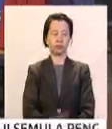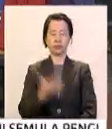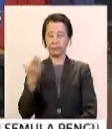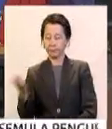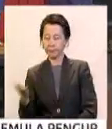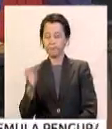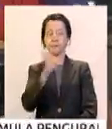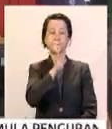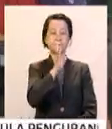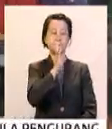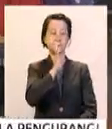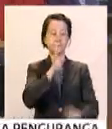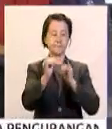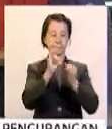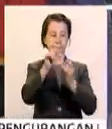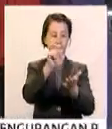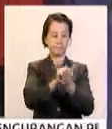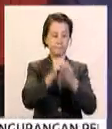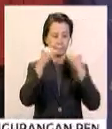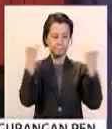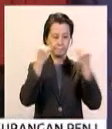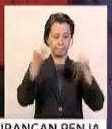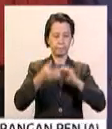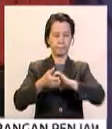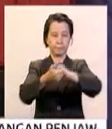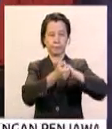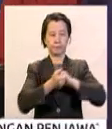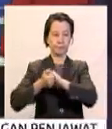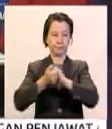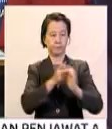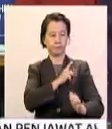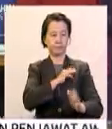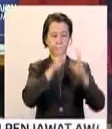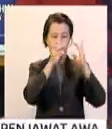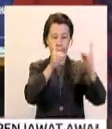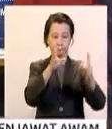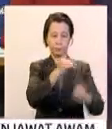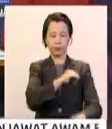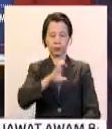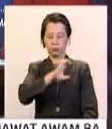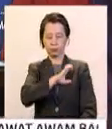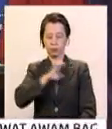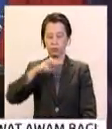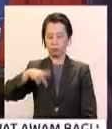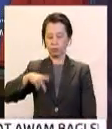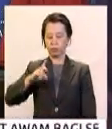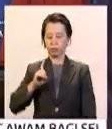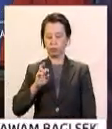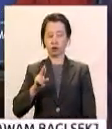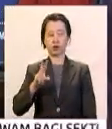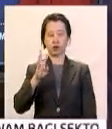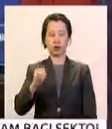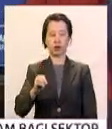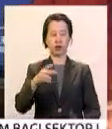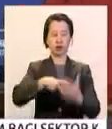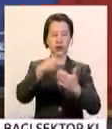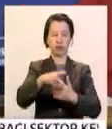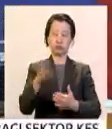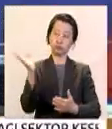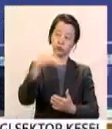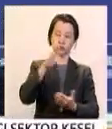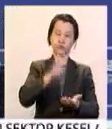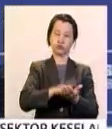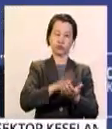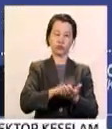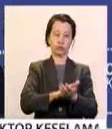Beliau berkata demikian dalam sidang media Majlis Permuafakatan Kementerian Pendidikan dan Polis Diraja Malaysia PDRM, program Jom ke Sekolah